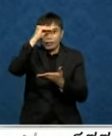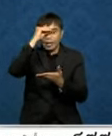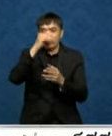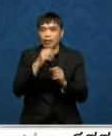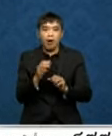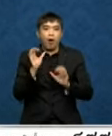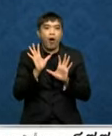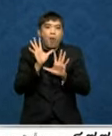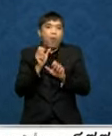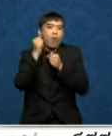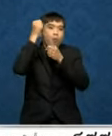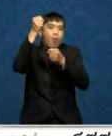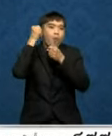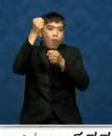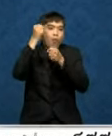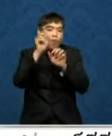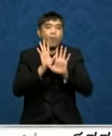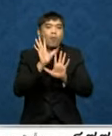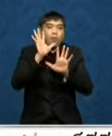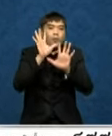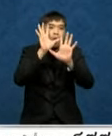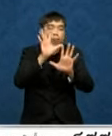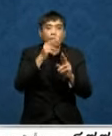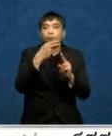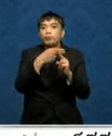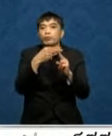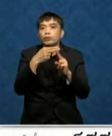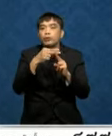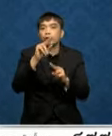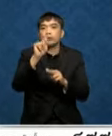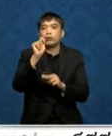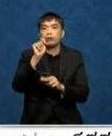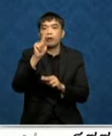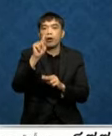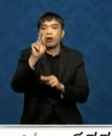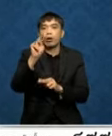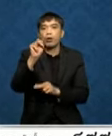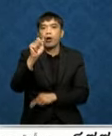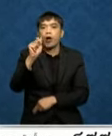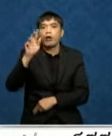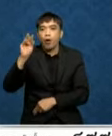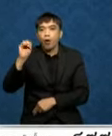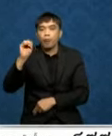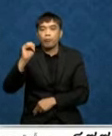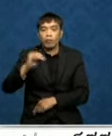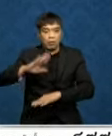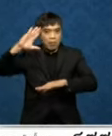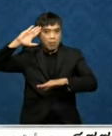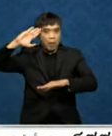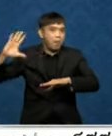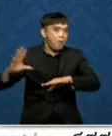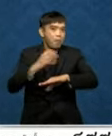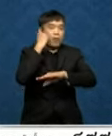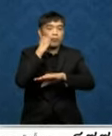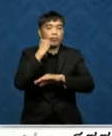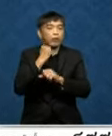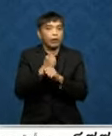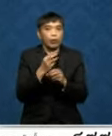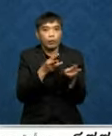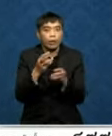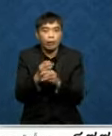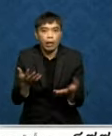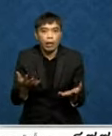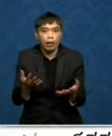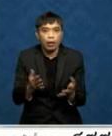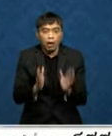ประภาสเรายังงงอยู่ว่ามันยึดเยึดอำนาจได้ยังไงอยู่ในอำนาจตั้งเป็น 10กว่าปีแค่มีประชา